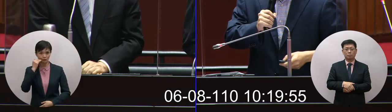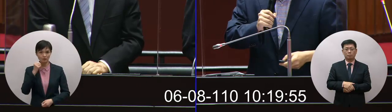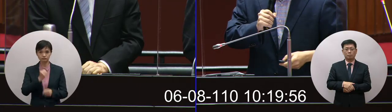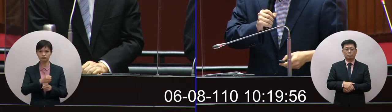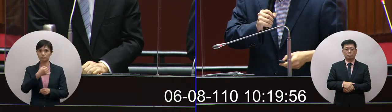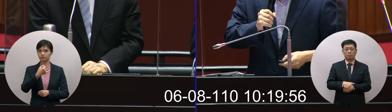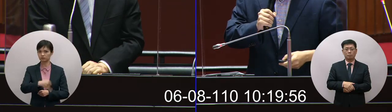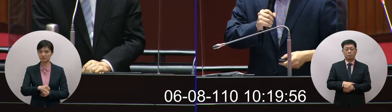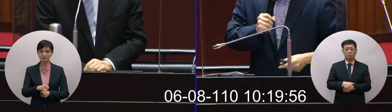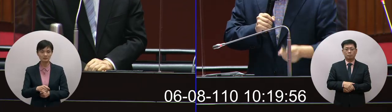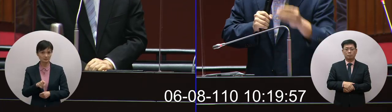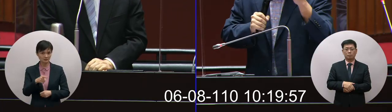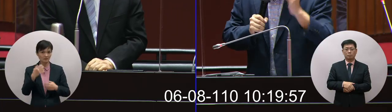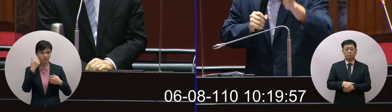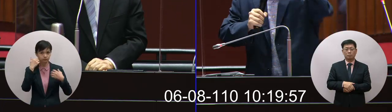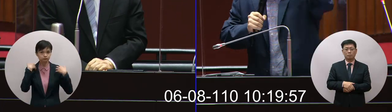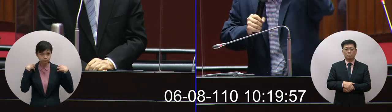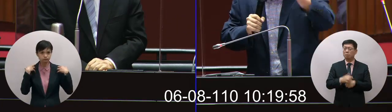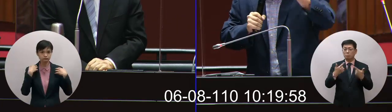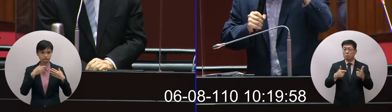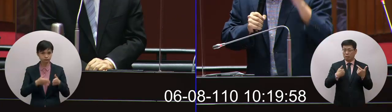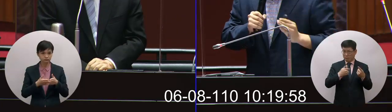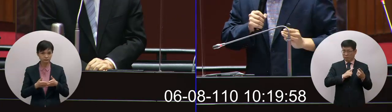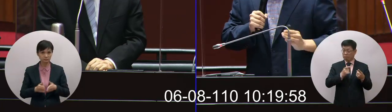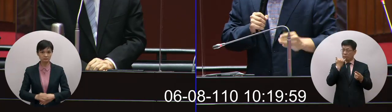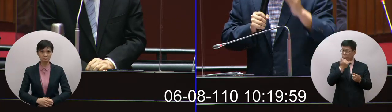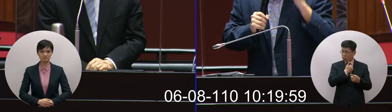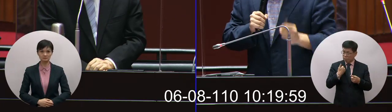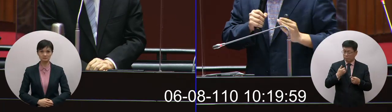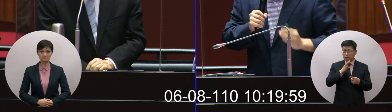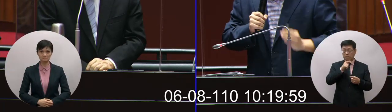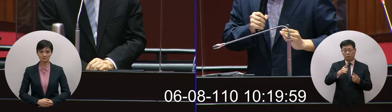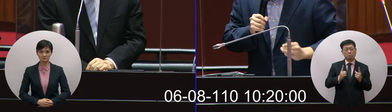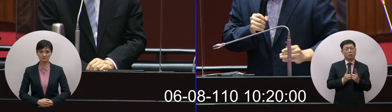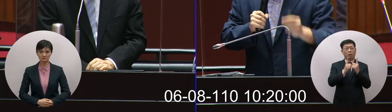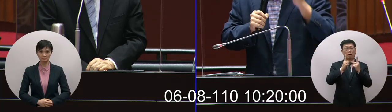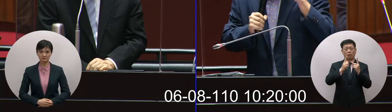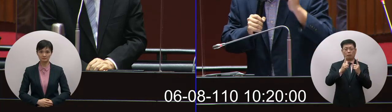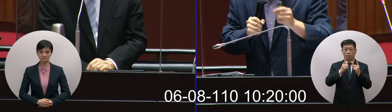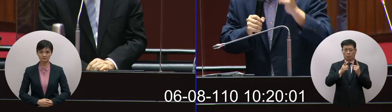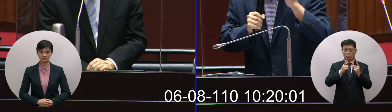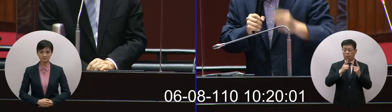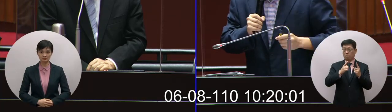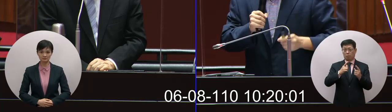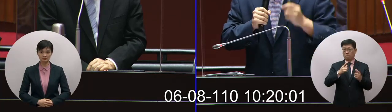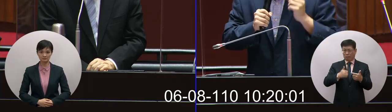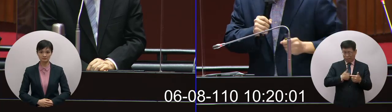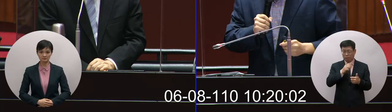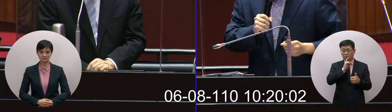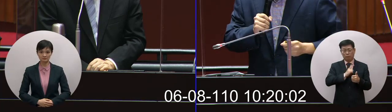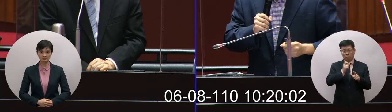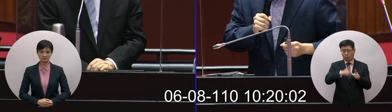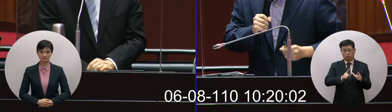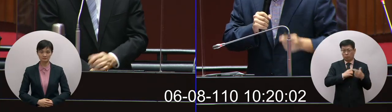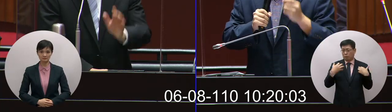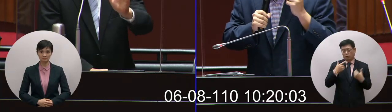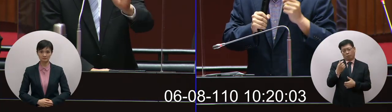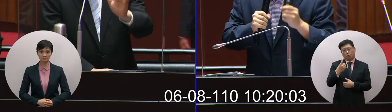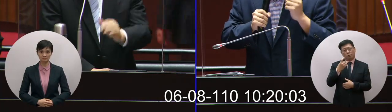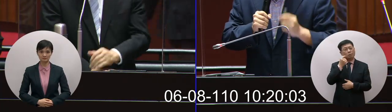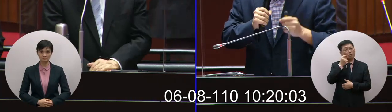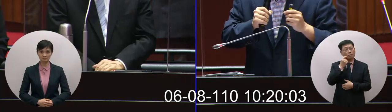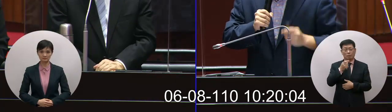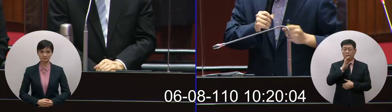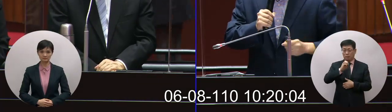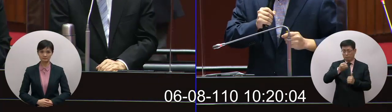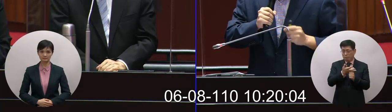我当然有责任。 所以不，但是也有可能在这个状况之下，这个不可归责于这个企业啊。你要看说这